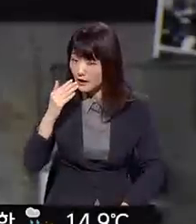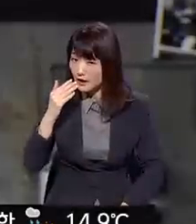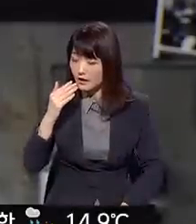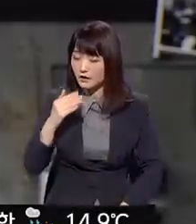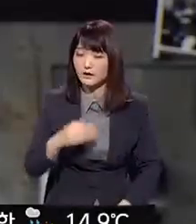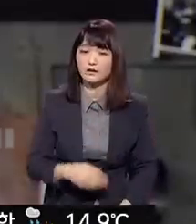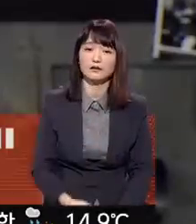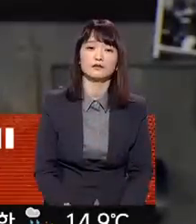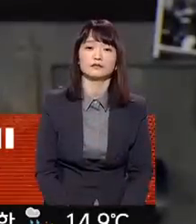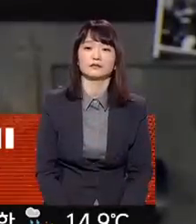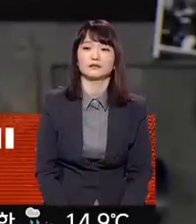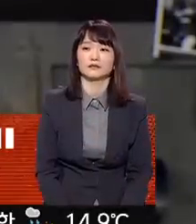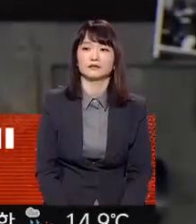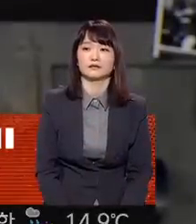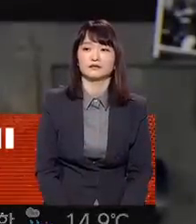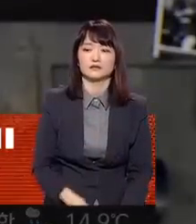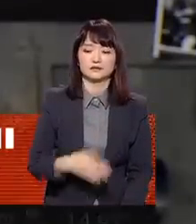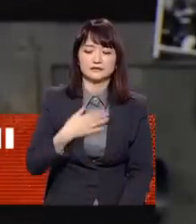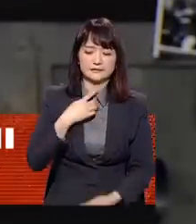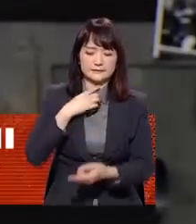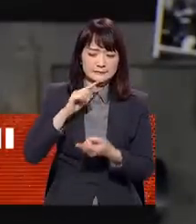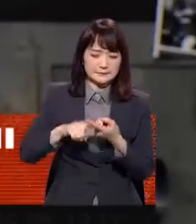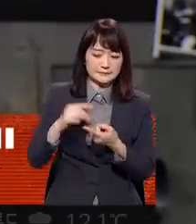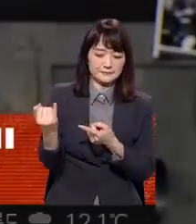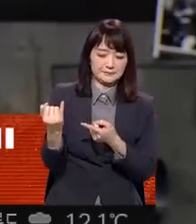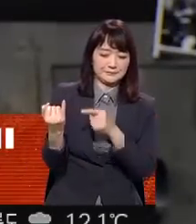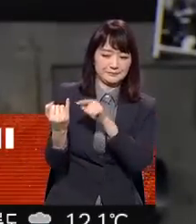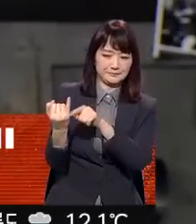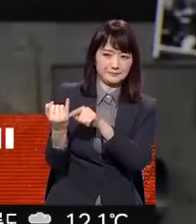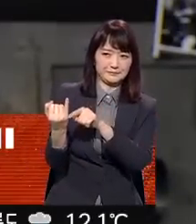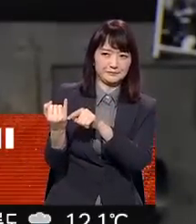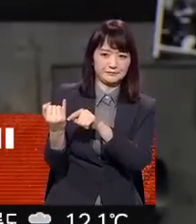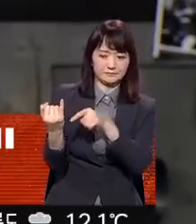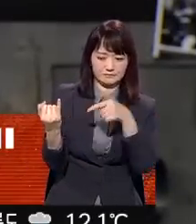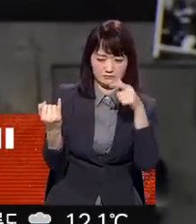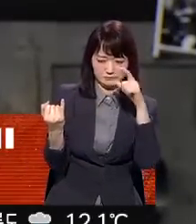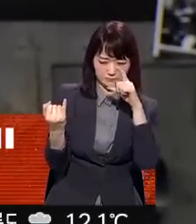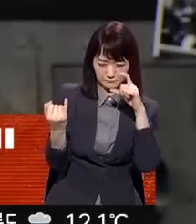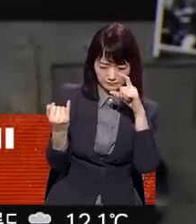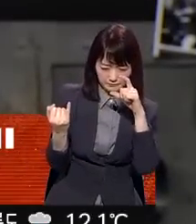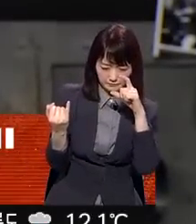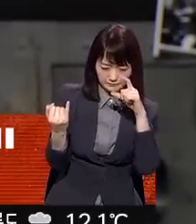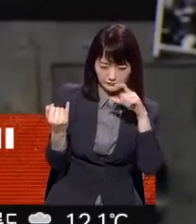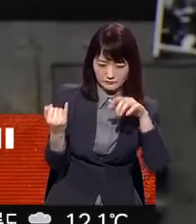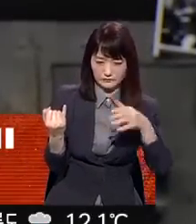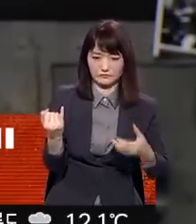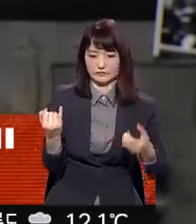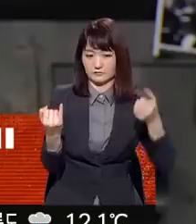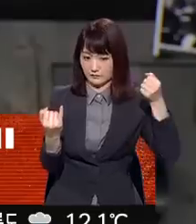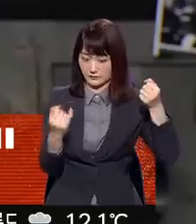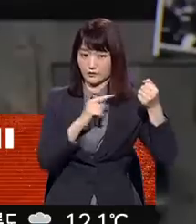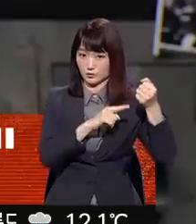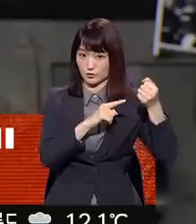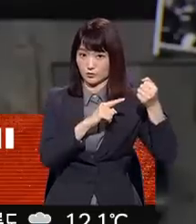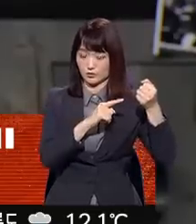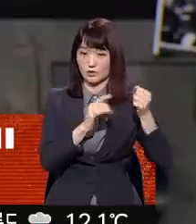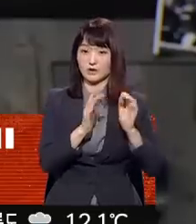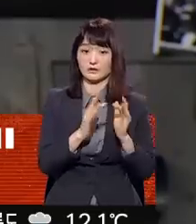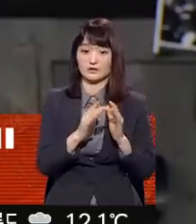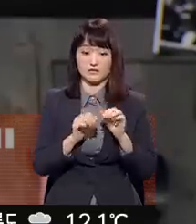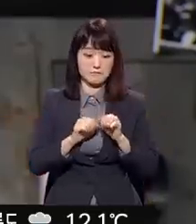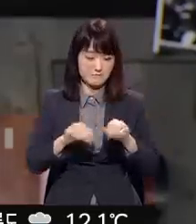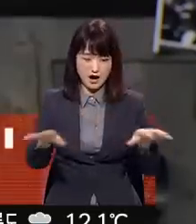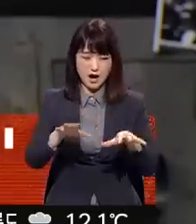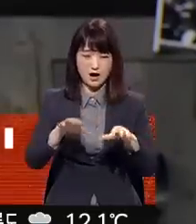사람이 이랬습니다. 아, 내가 마음에 드는 여성을 찍었는데 그걸 찍고 소장만 했고 또 그거를 인터넷이라든지 이런 데 홍보하거나